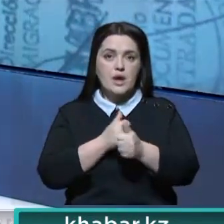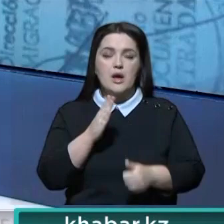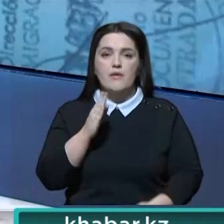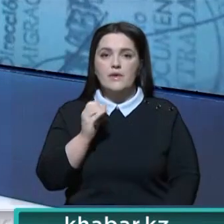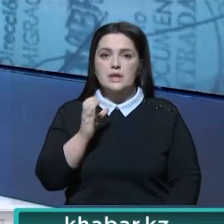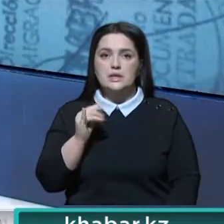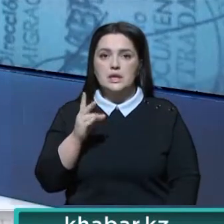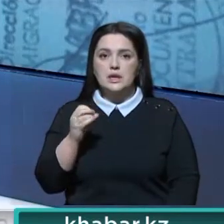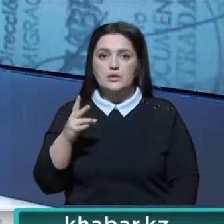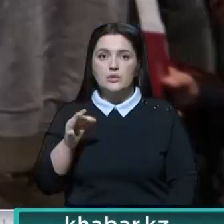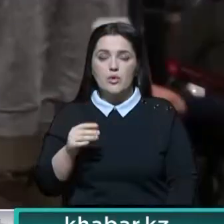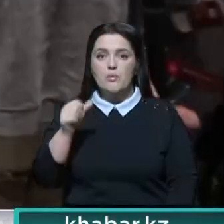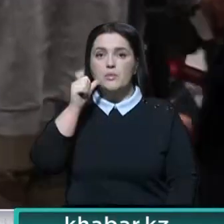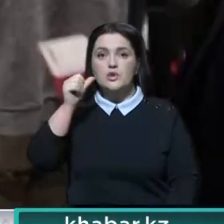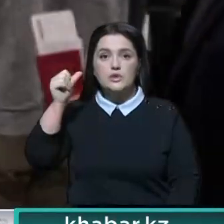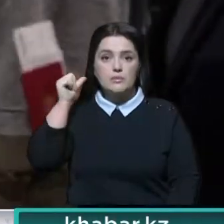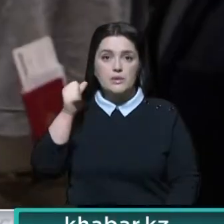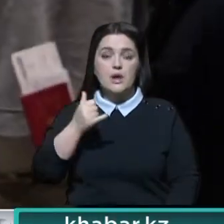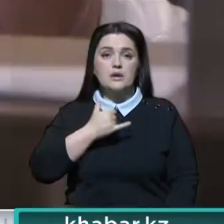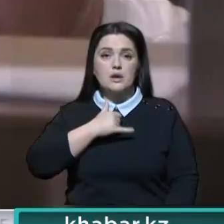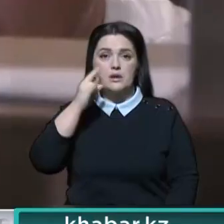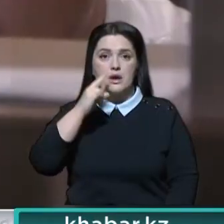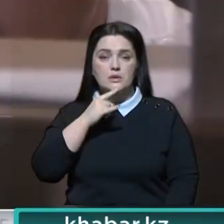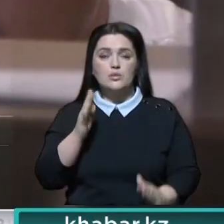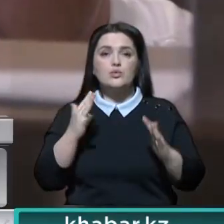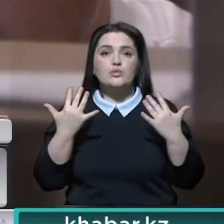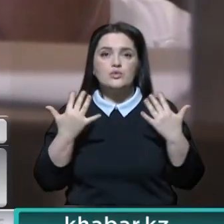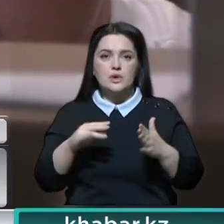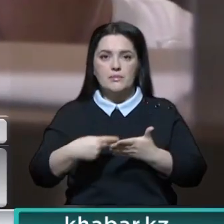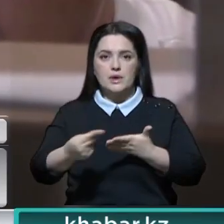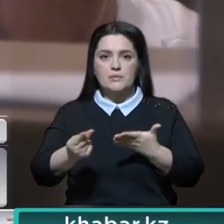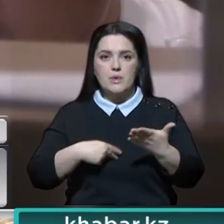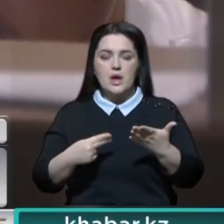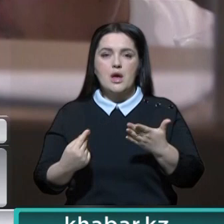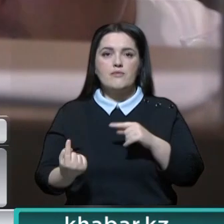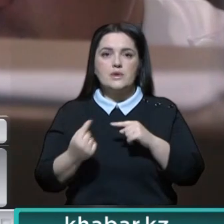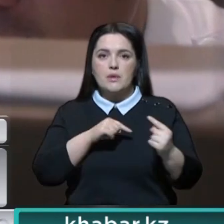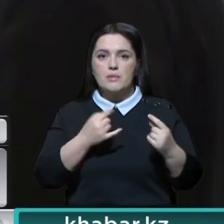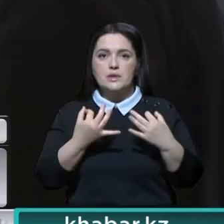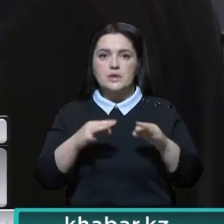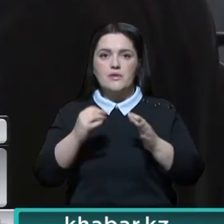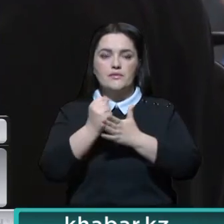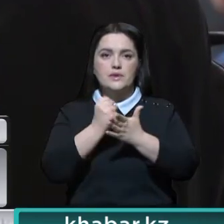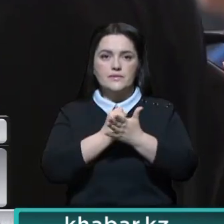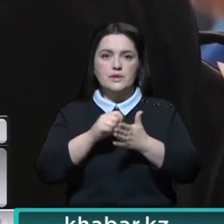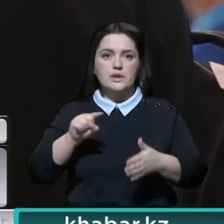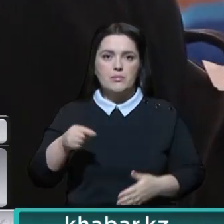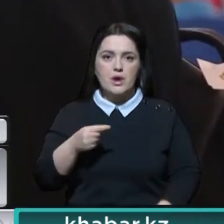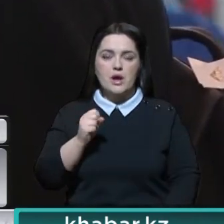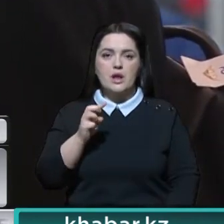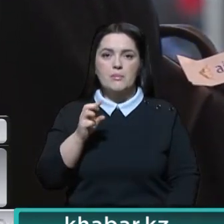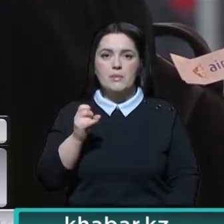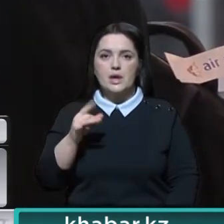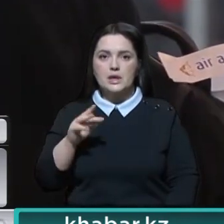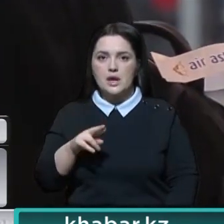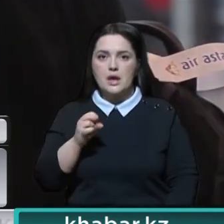Василенко. Он отметил, что в прошлом году наша страна уже подписала соглашение о взаимном освобождении от визовых требований